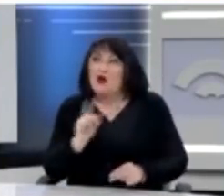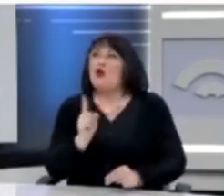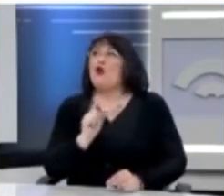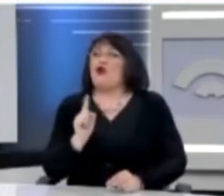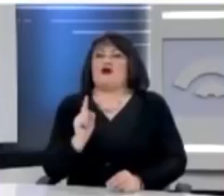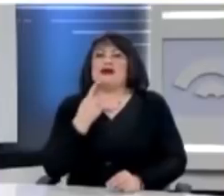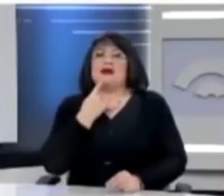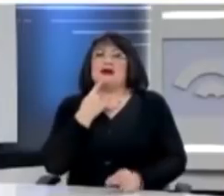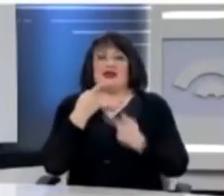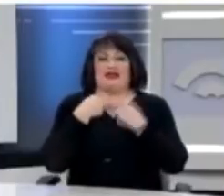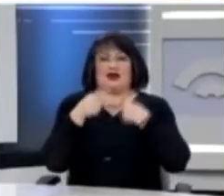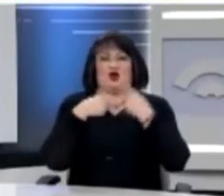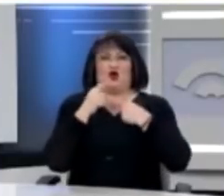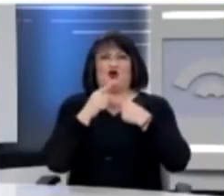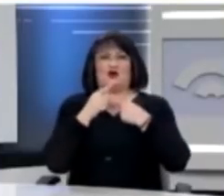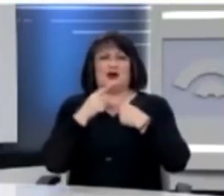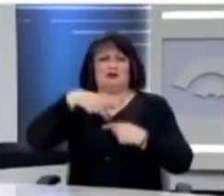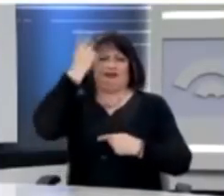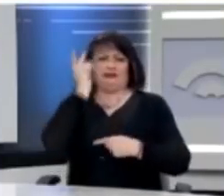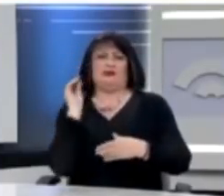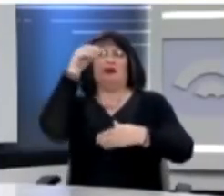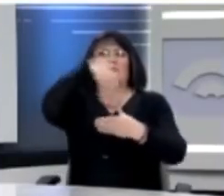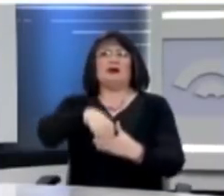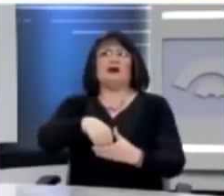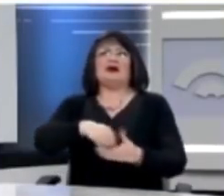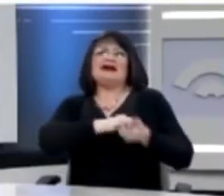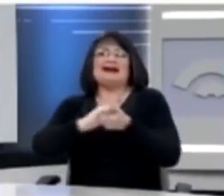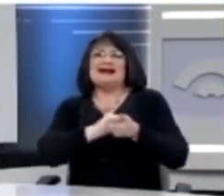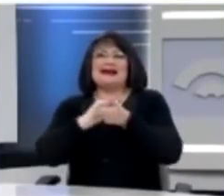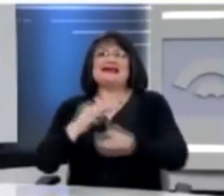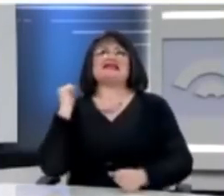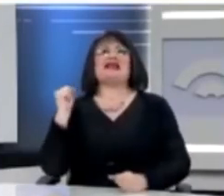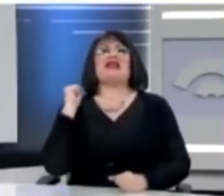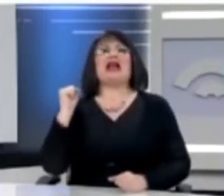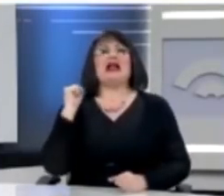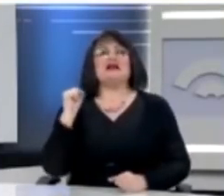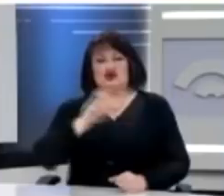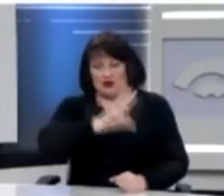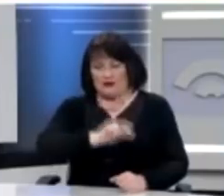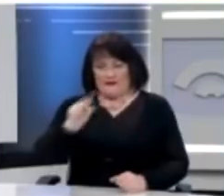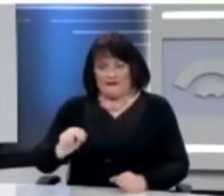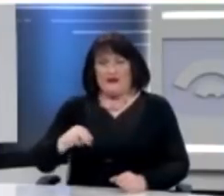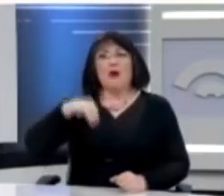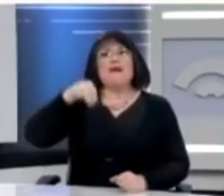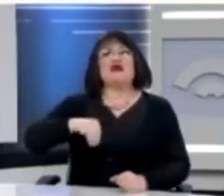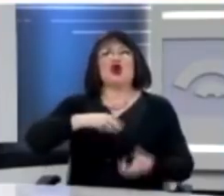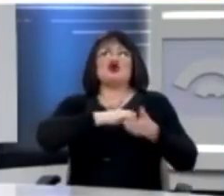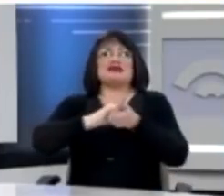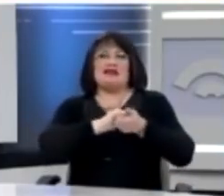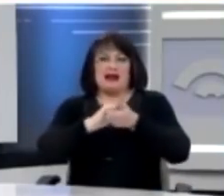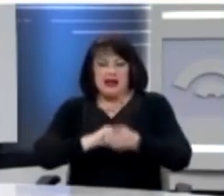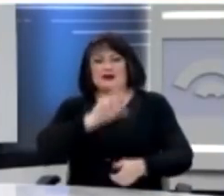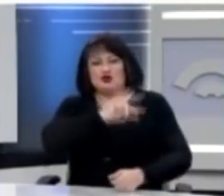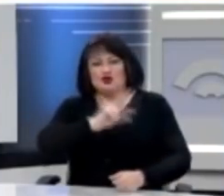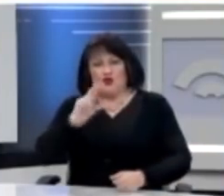να δικαιολογήσετε την ομή παρέμβαση στις συνδικαλιστικές οργανώσεις, βάζετε στην ίδια μοίρα το Μητρώο των Συνδικάτων με τον αριθμό